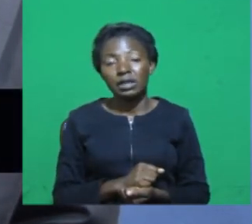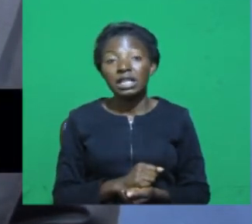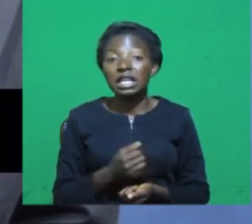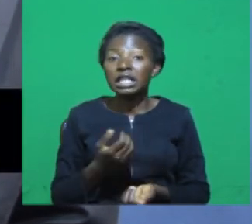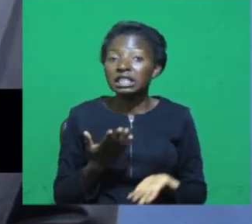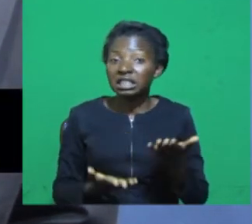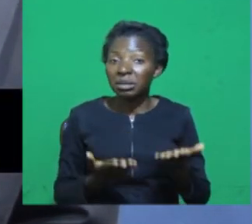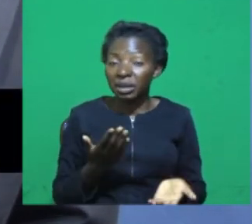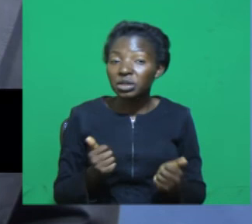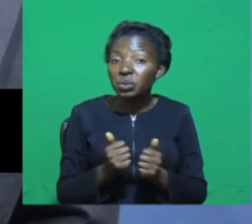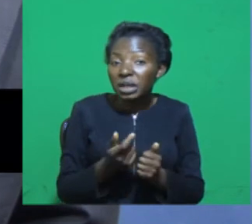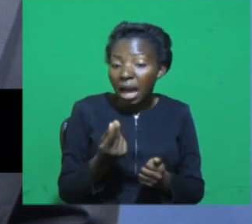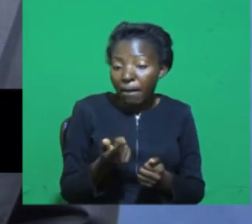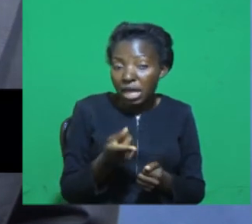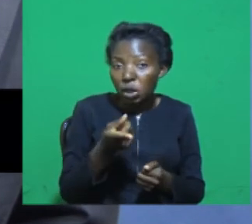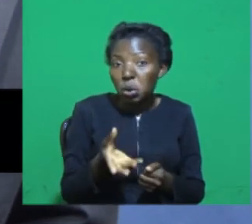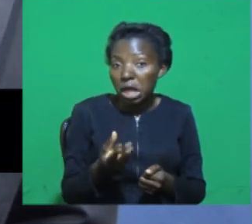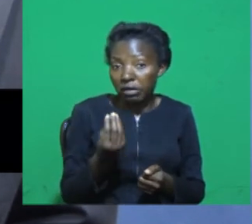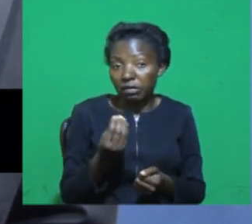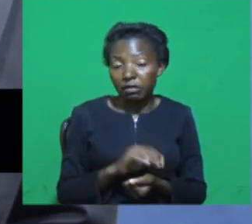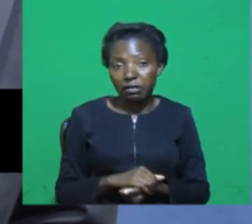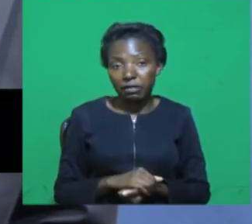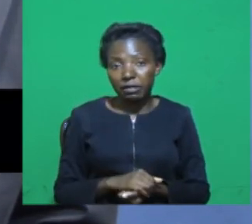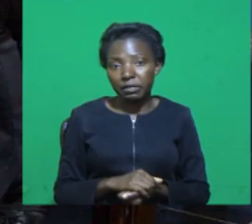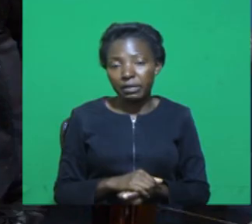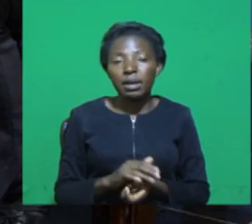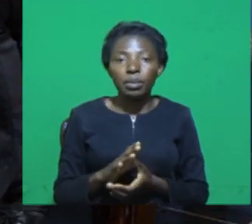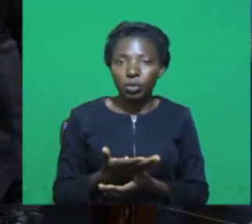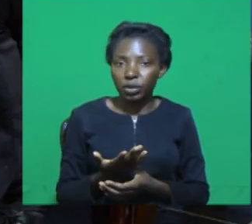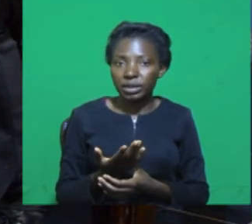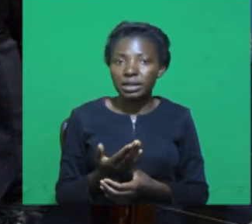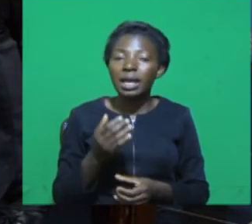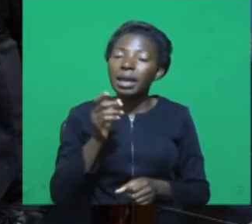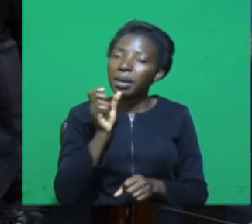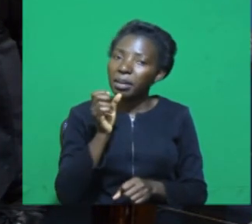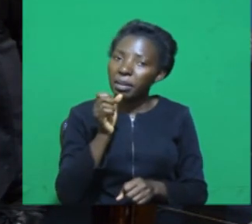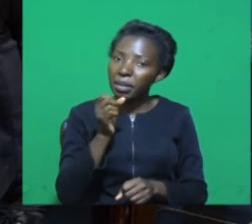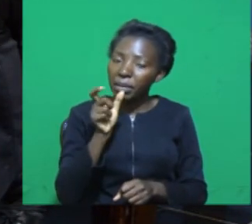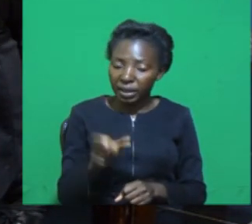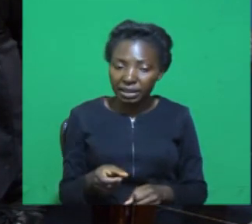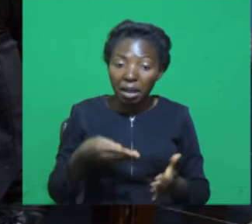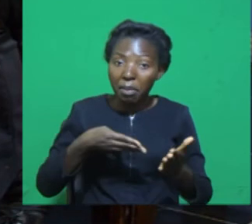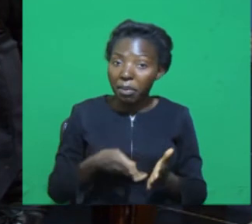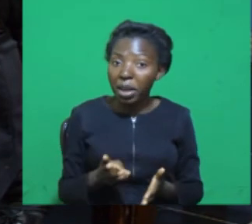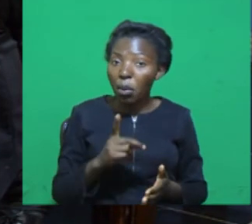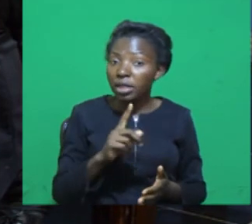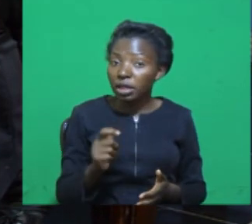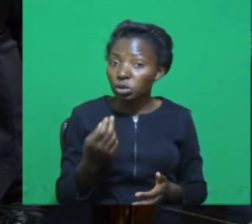kunoenderana nemawanire emunhu. Okay. Nekuti munhu anotambira $1,000